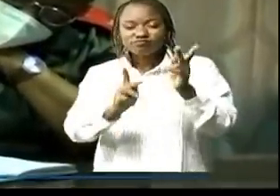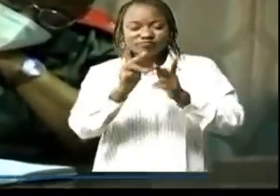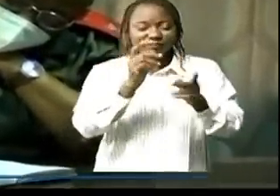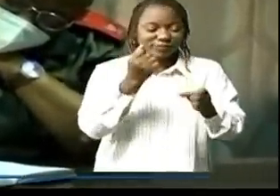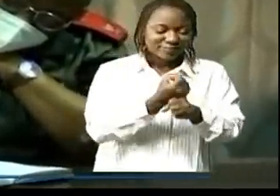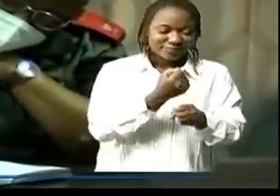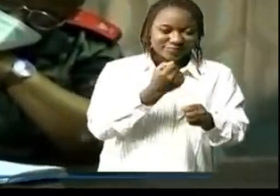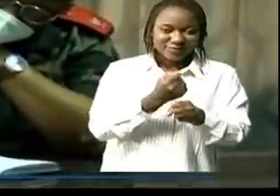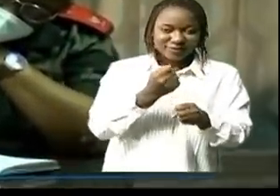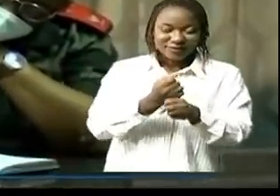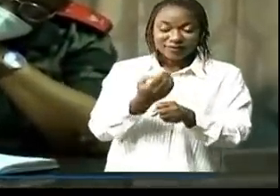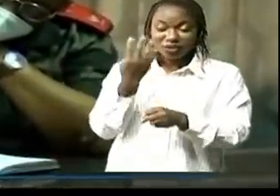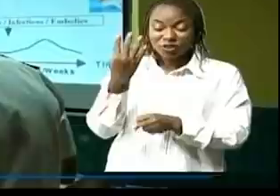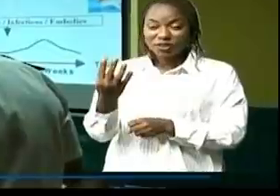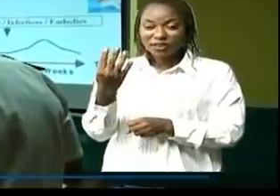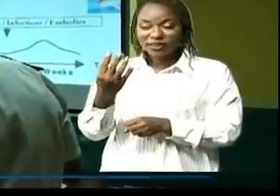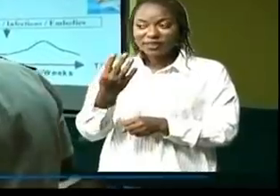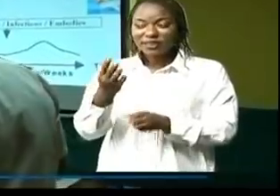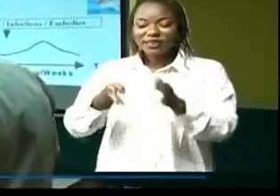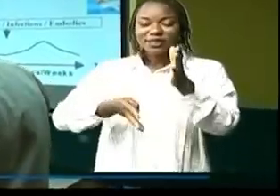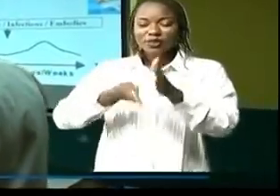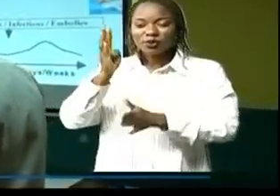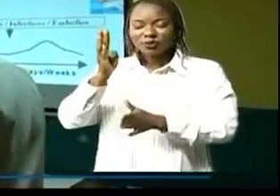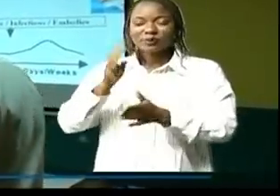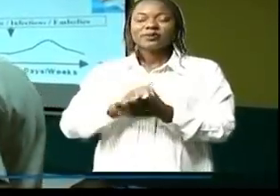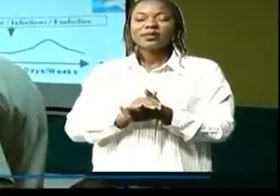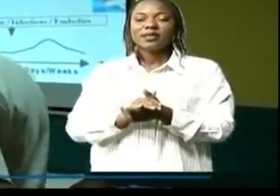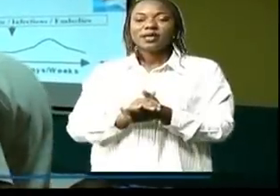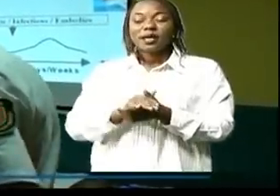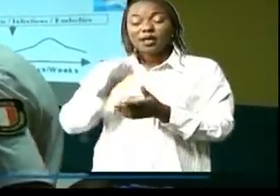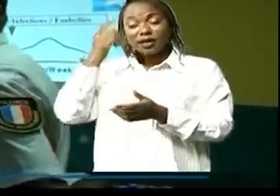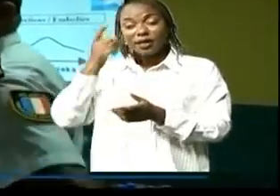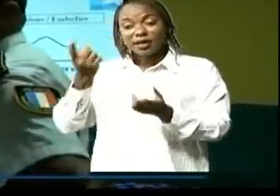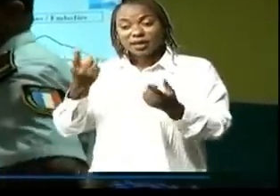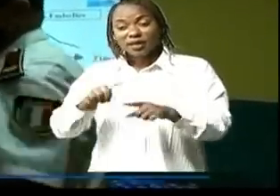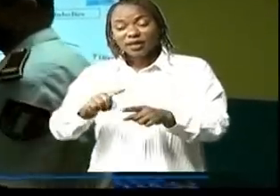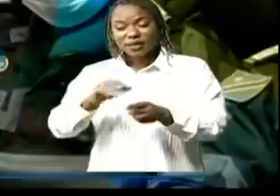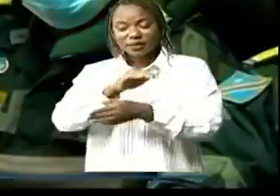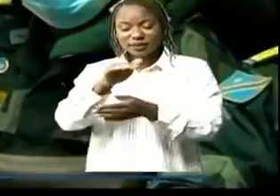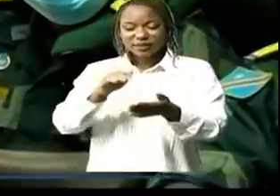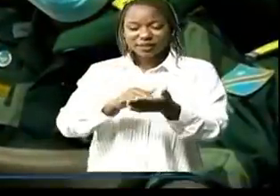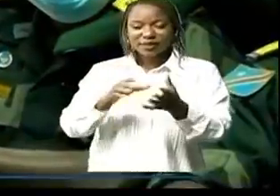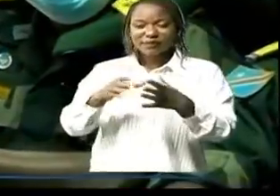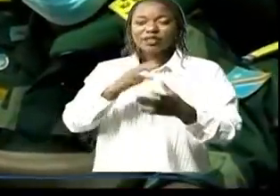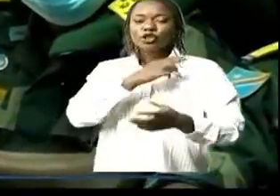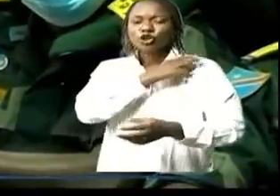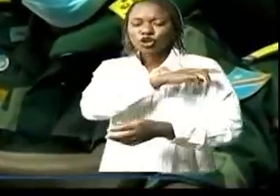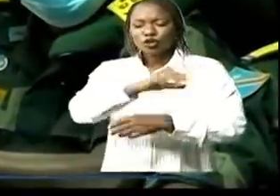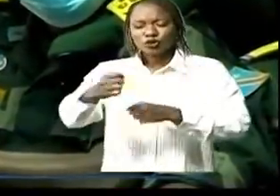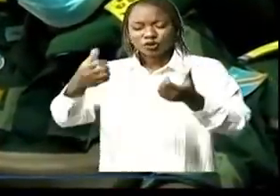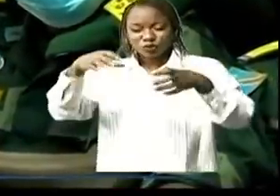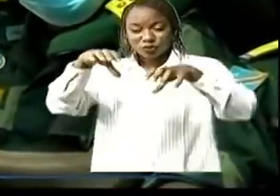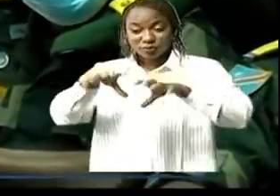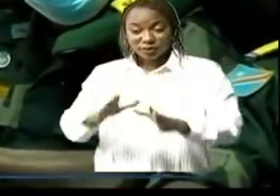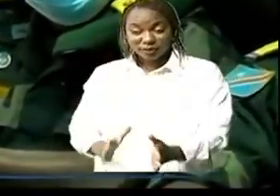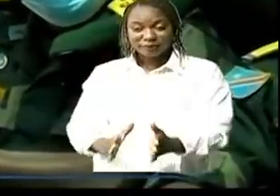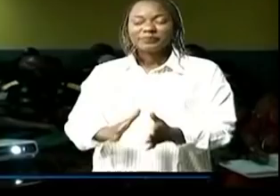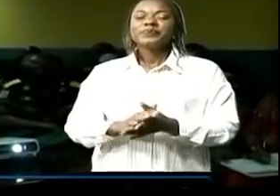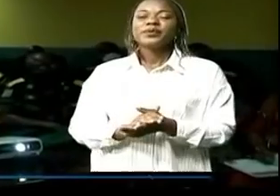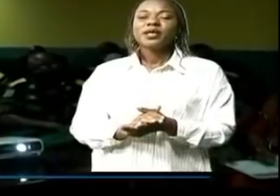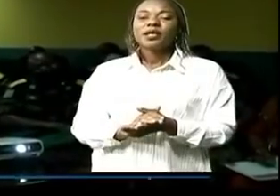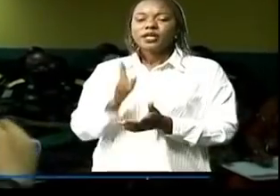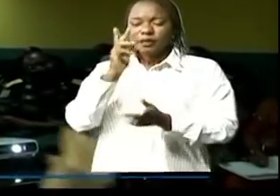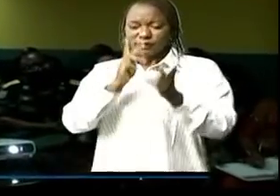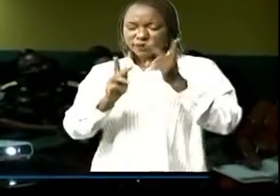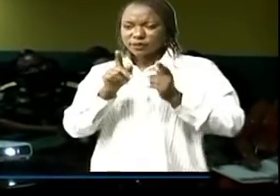heures ce jeudi 14 avril 2022 au corps de santé militaire avec les généraux, officiers et sous-officiers. Cette